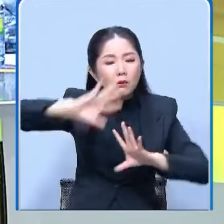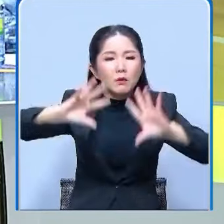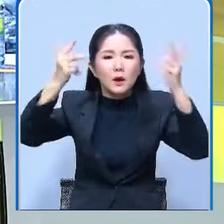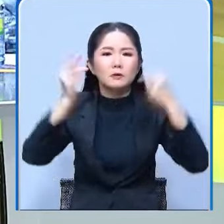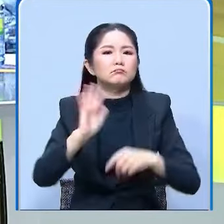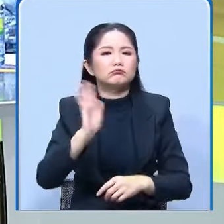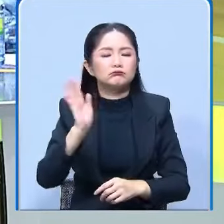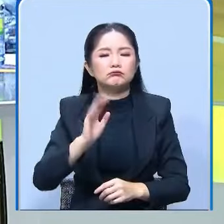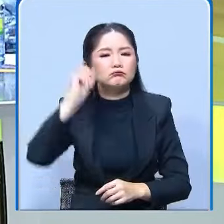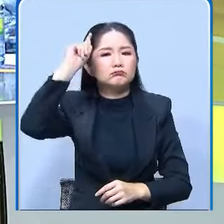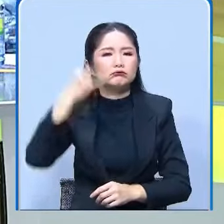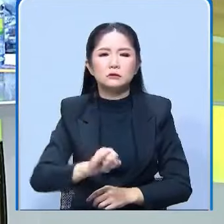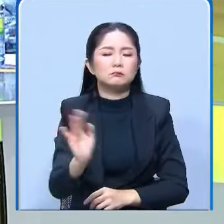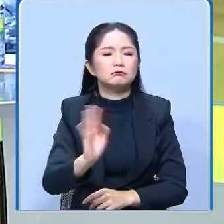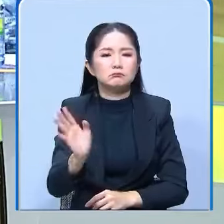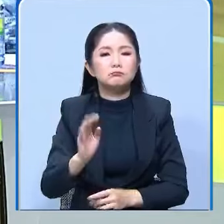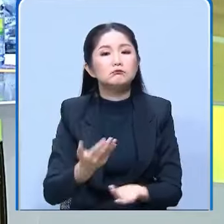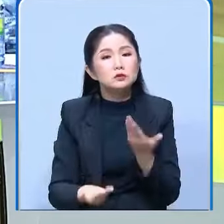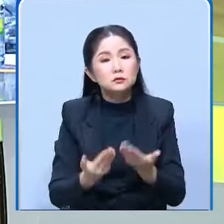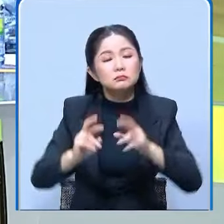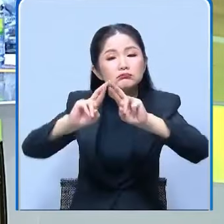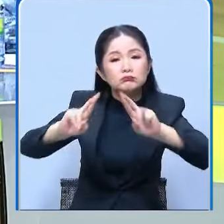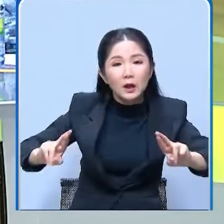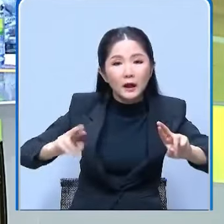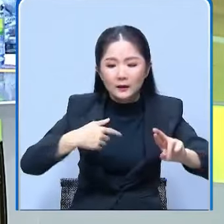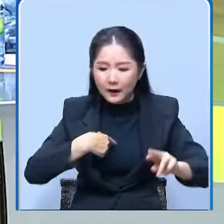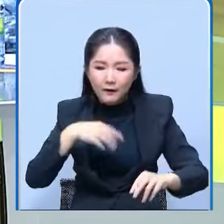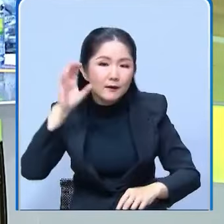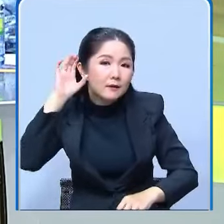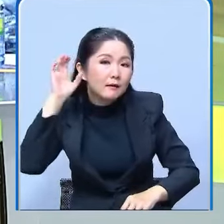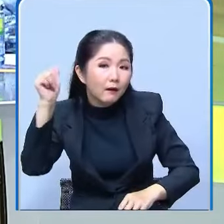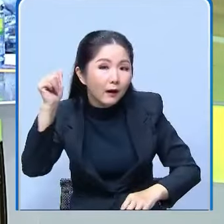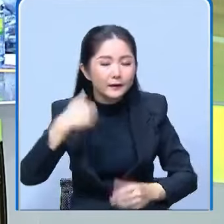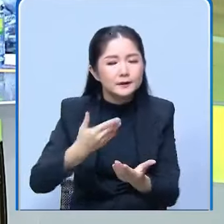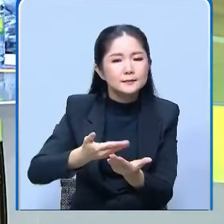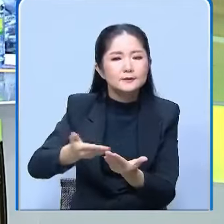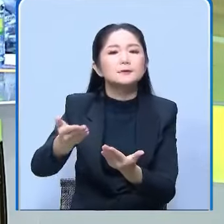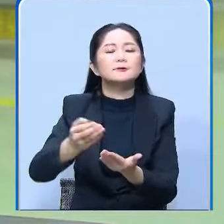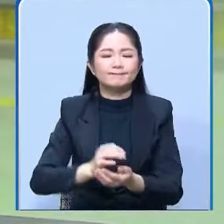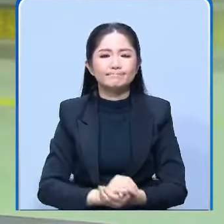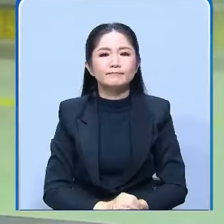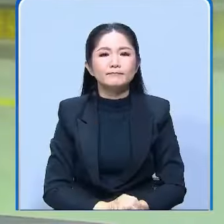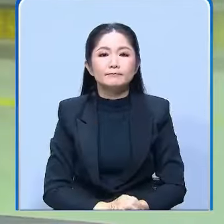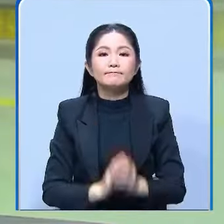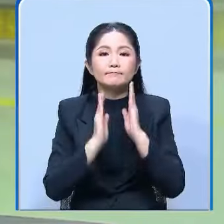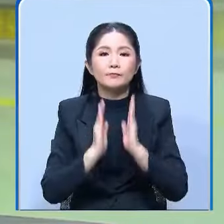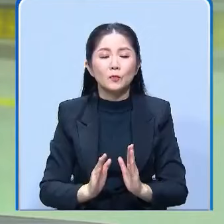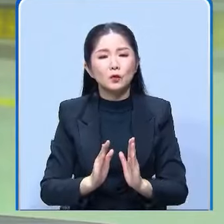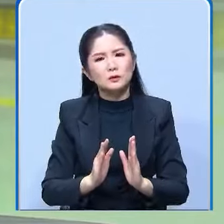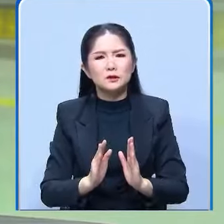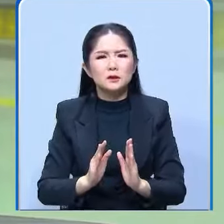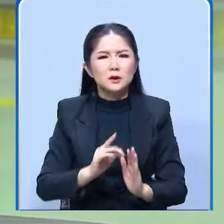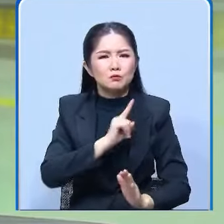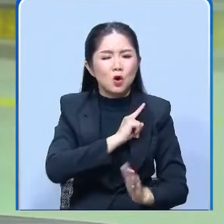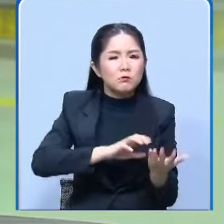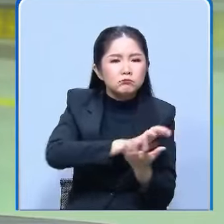ลาเลือกซื้อมากินเนี่ยก็ต้องเลือกซื้อจากร้านที่เชื่อถือได้ด้วยนะไม่ใช่ว่าร้านอะไรก็ได ้คือประเด็นคนที่จะทําให้คนอื่นกินเนี่ยต้องมีความ